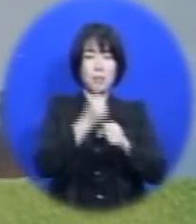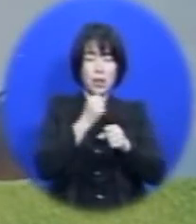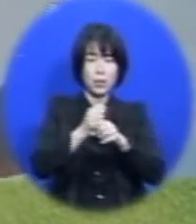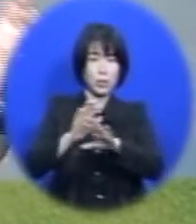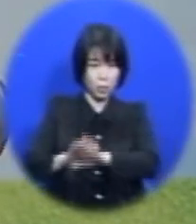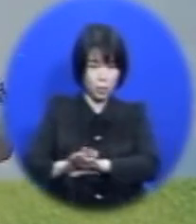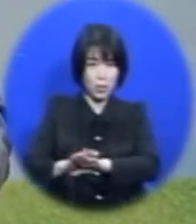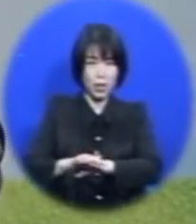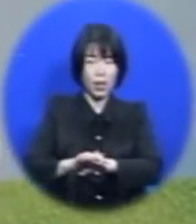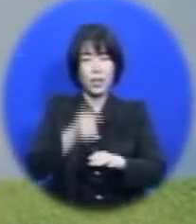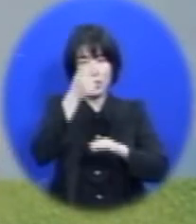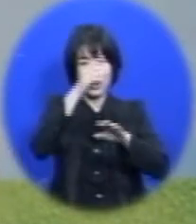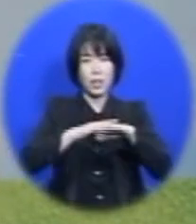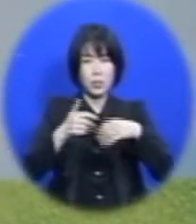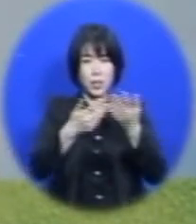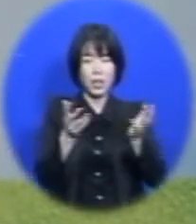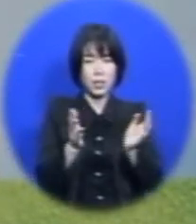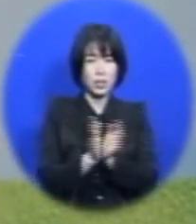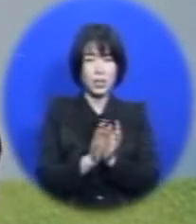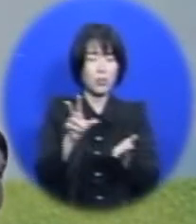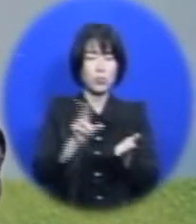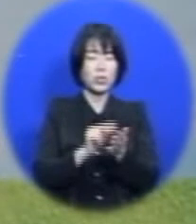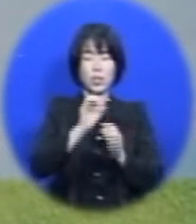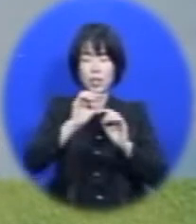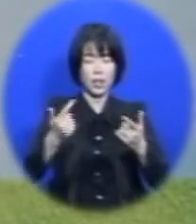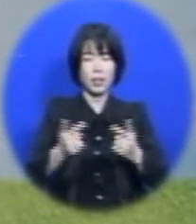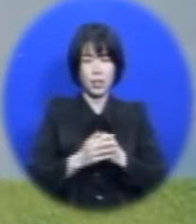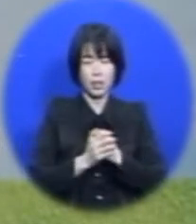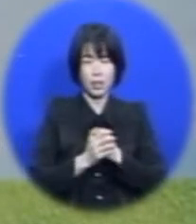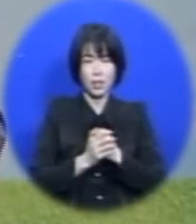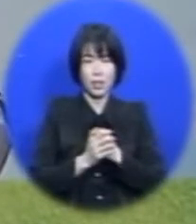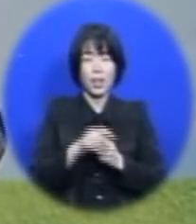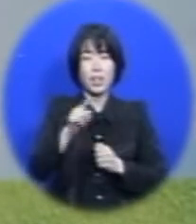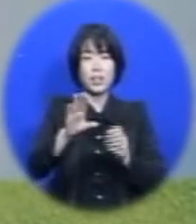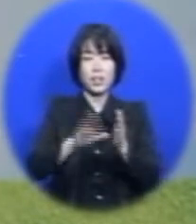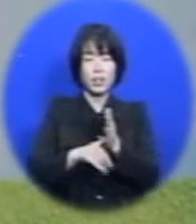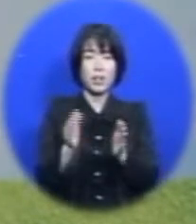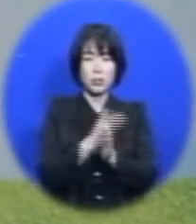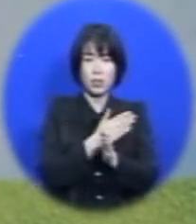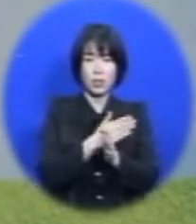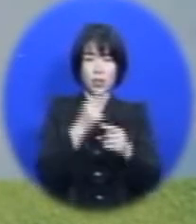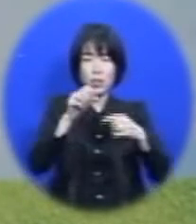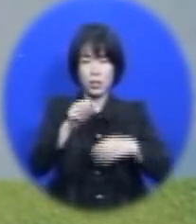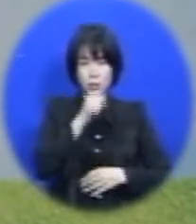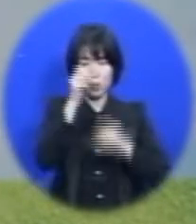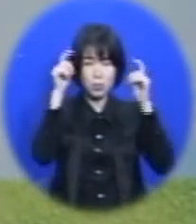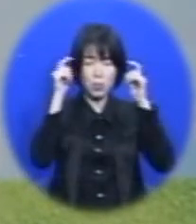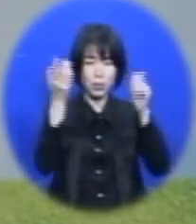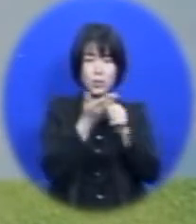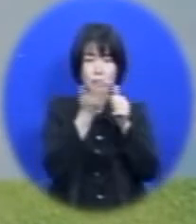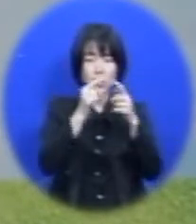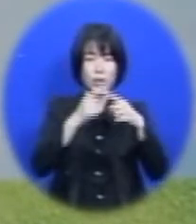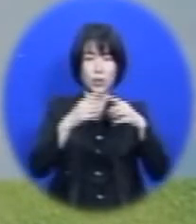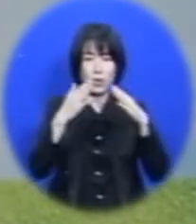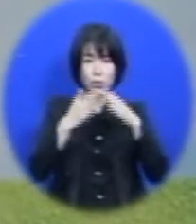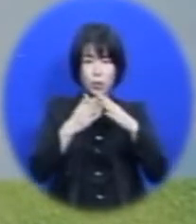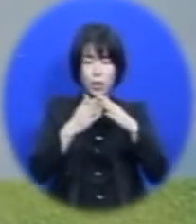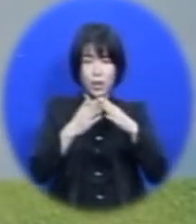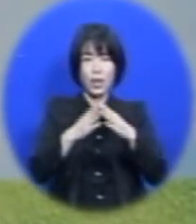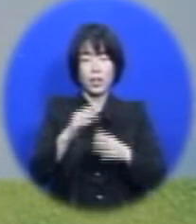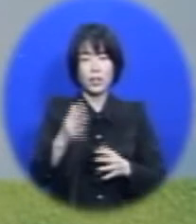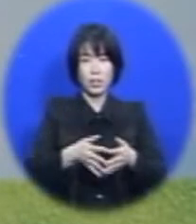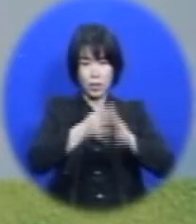게 문제가 되지 않지 않겠나. 그래서 그때부터 선한목자교회 성도들은 예배당 건물보다도